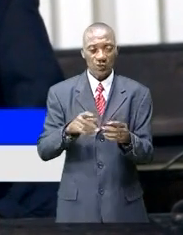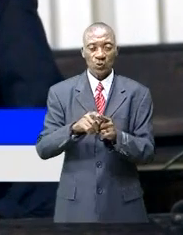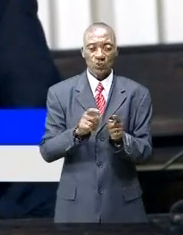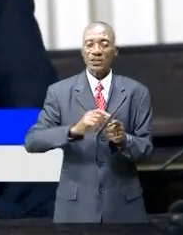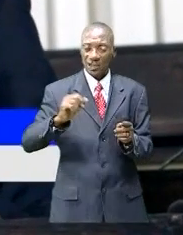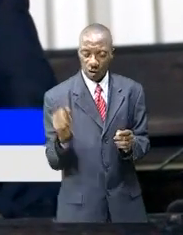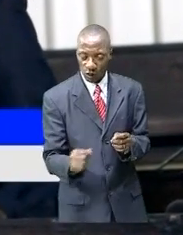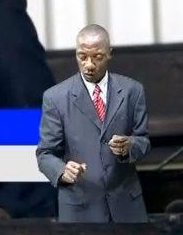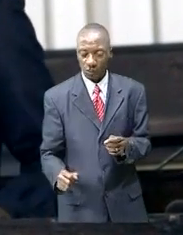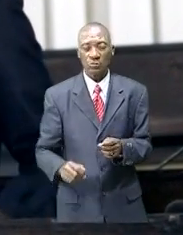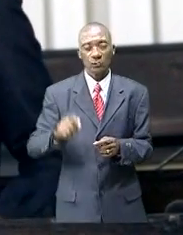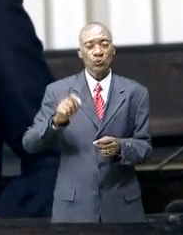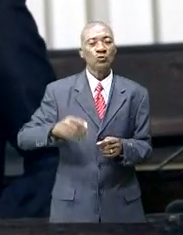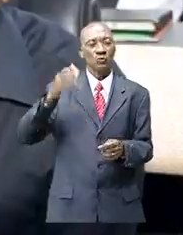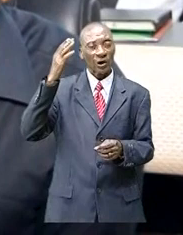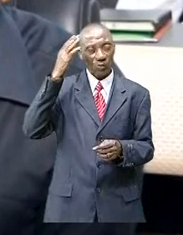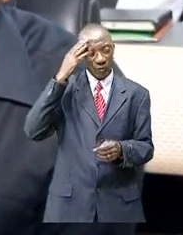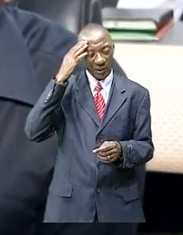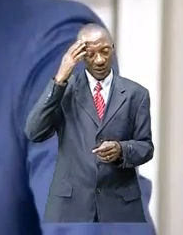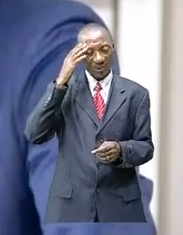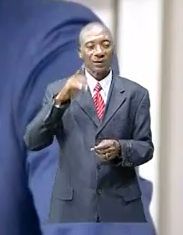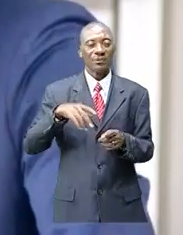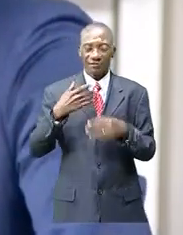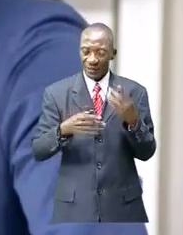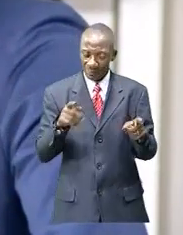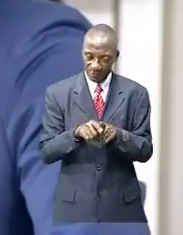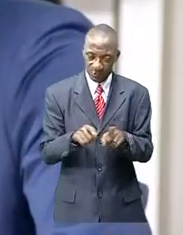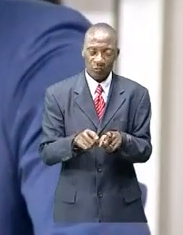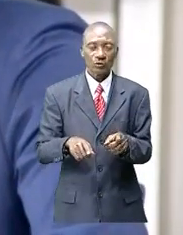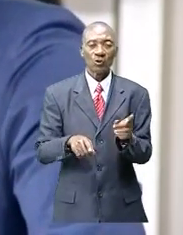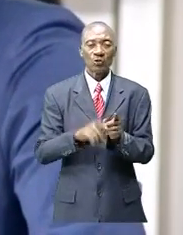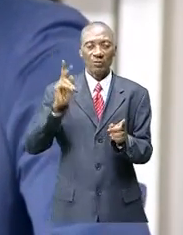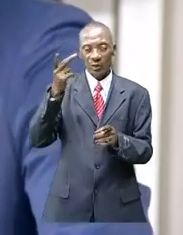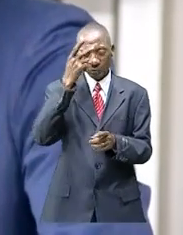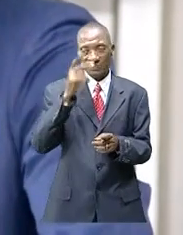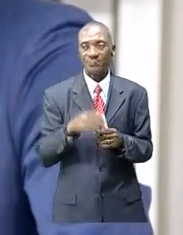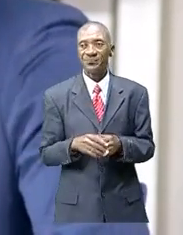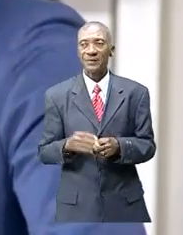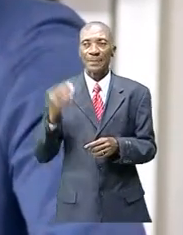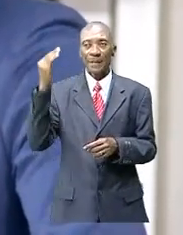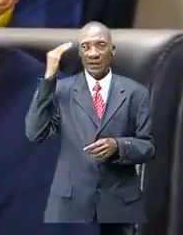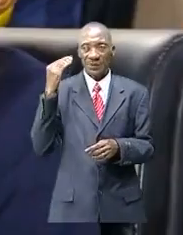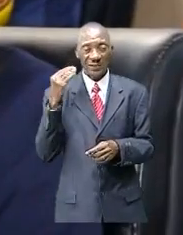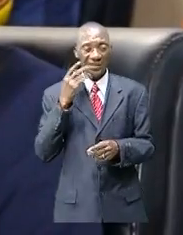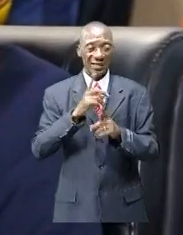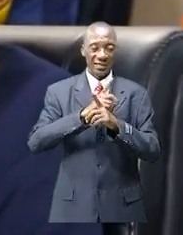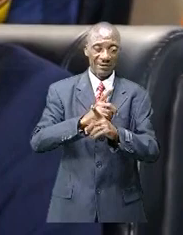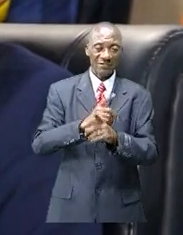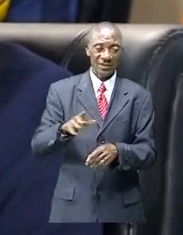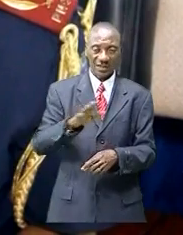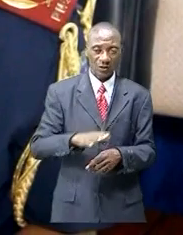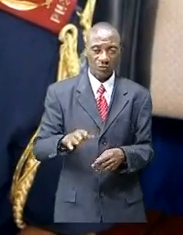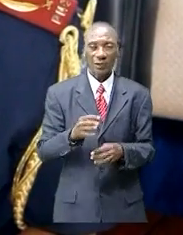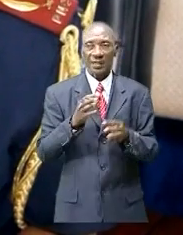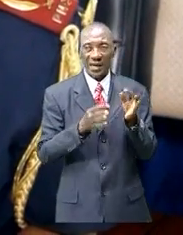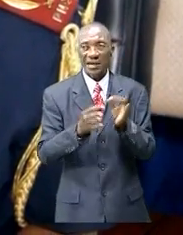jusqu'au sacrifice suprême. De son côté, Sylvain Moutombo, ministre délégué à la Défense nationale, a retracé le